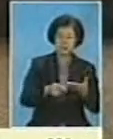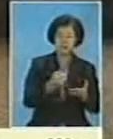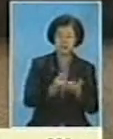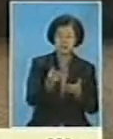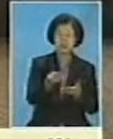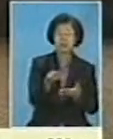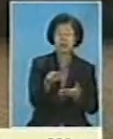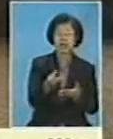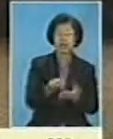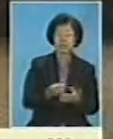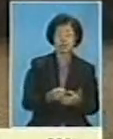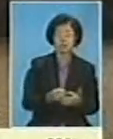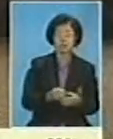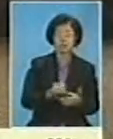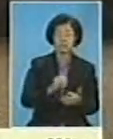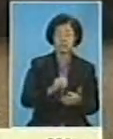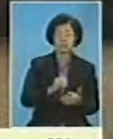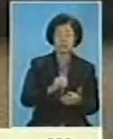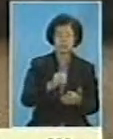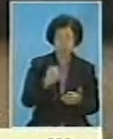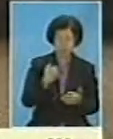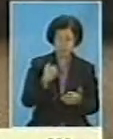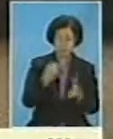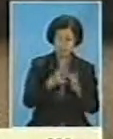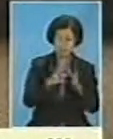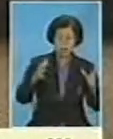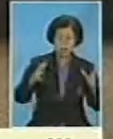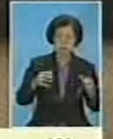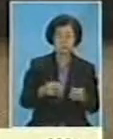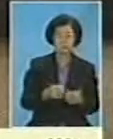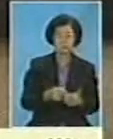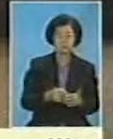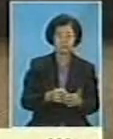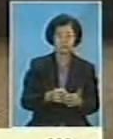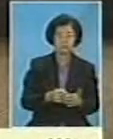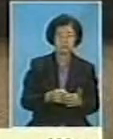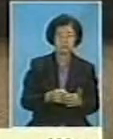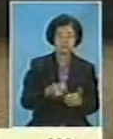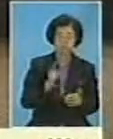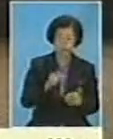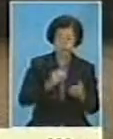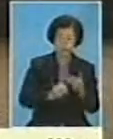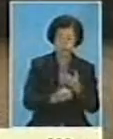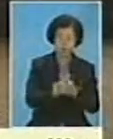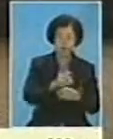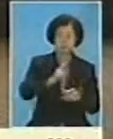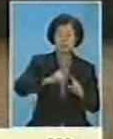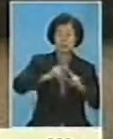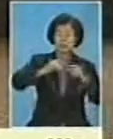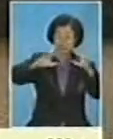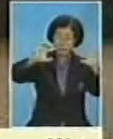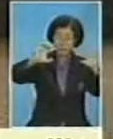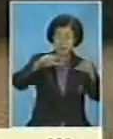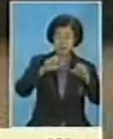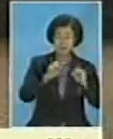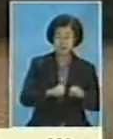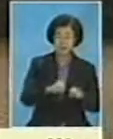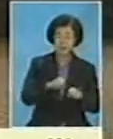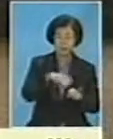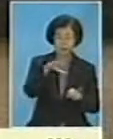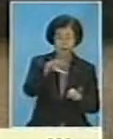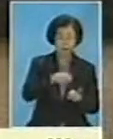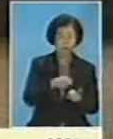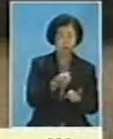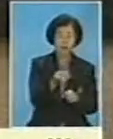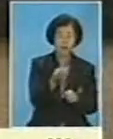ในสต๊อกของรัฐบาลในปริมาณที่มากย่อมเป็นโอกาสที่รัฐจะสามารถนำข้าวเก่